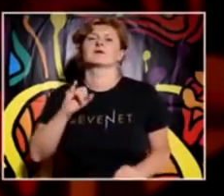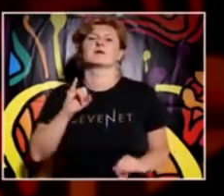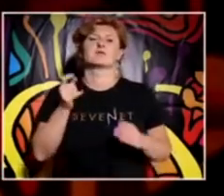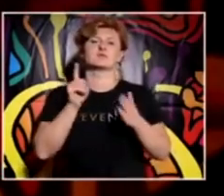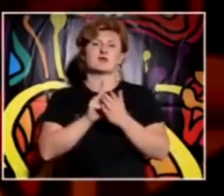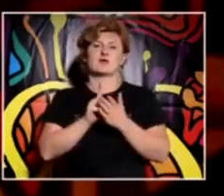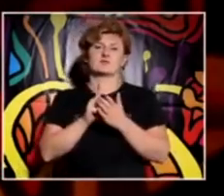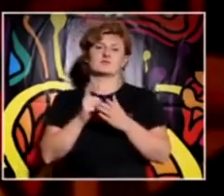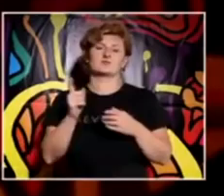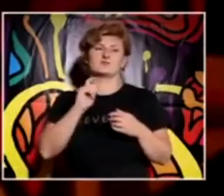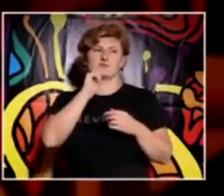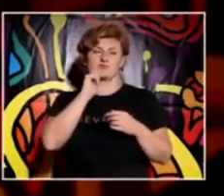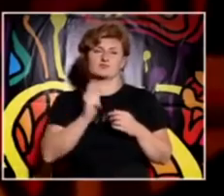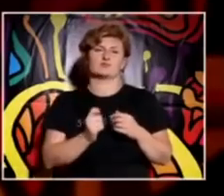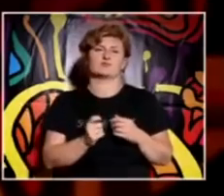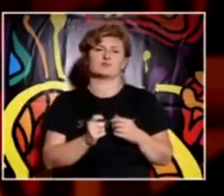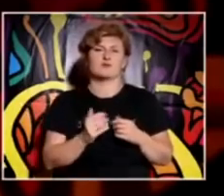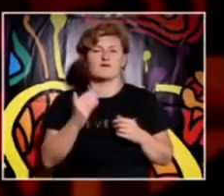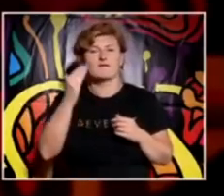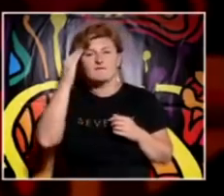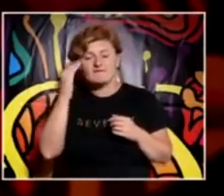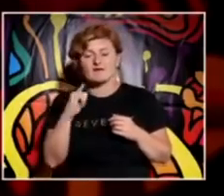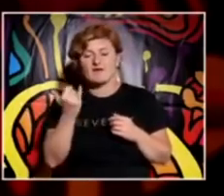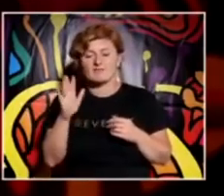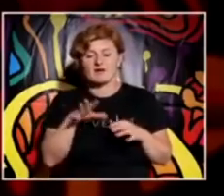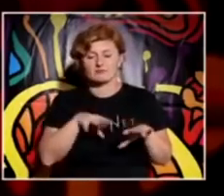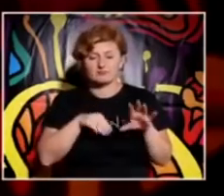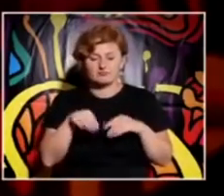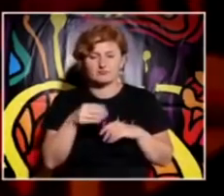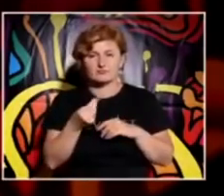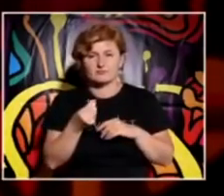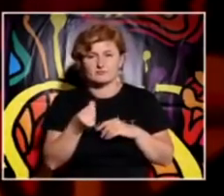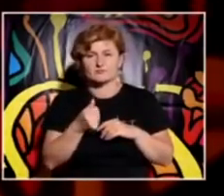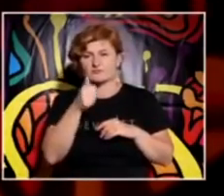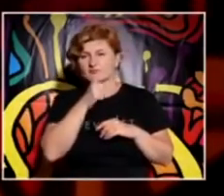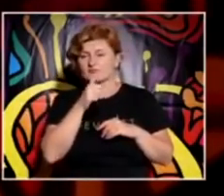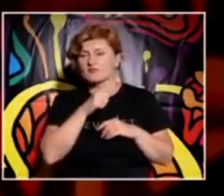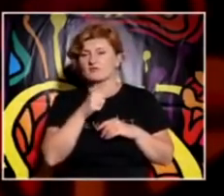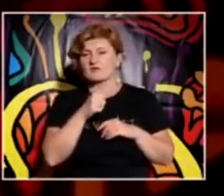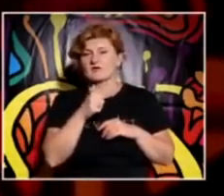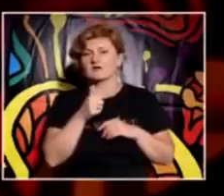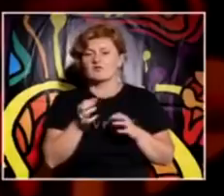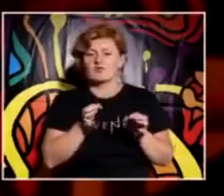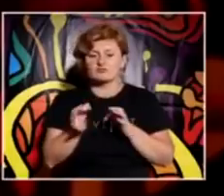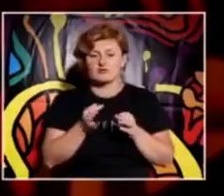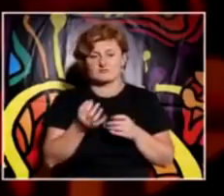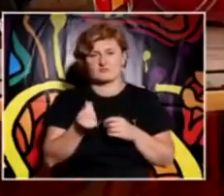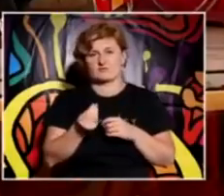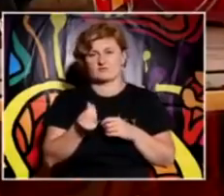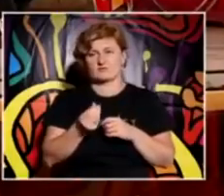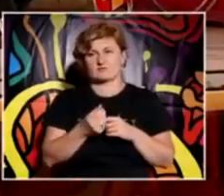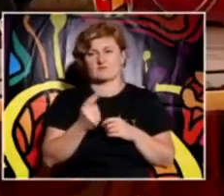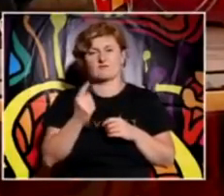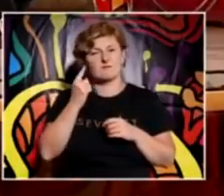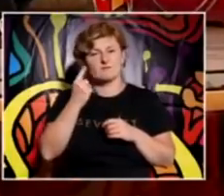wiedząc, jaki jest wasz budżet, spróbować znajdywać sposoby na to, żeby oszczędzić te pieniądze, żeby ich nie wydać. Wspominaliście o